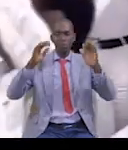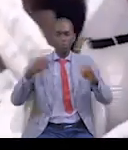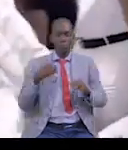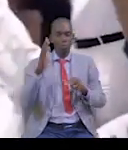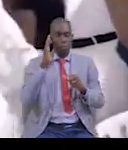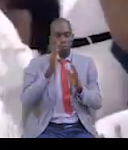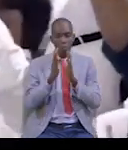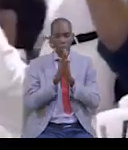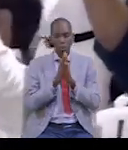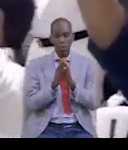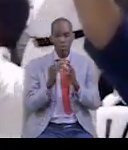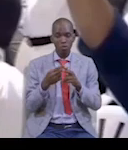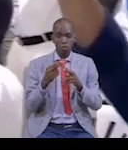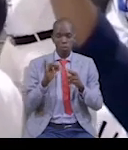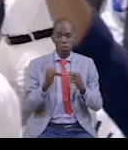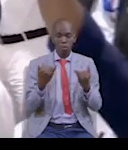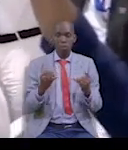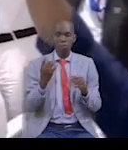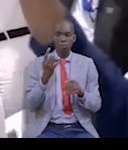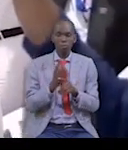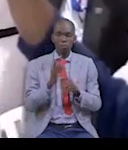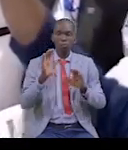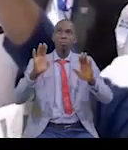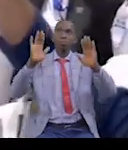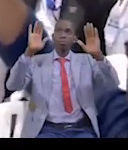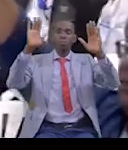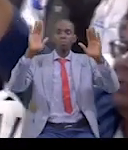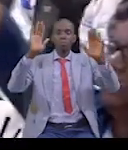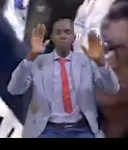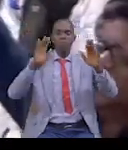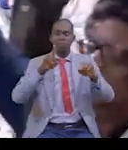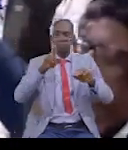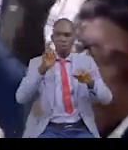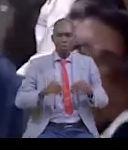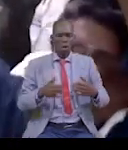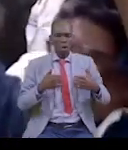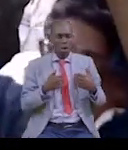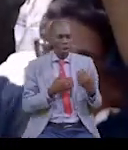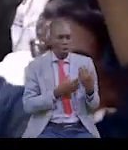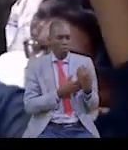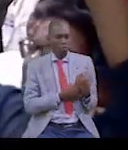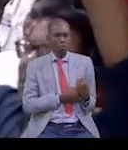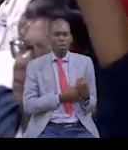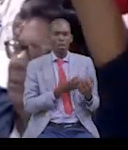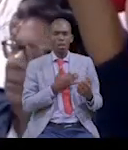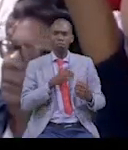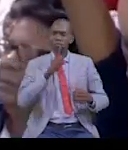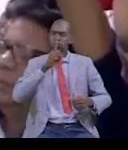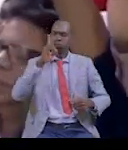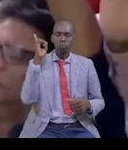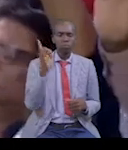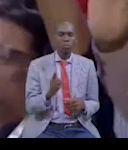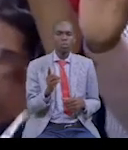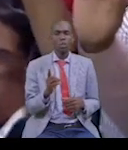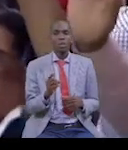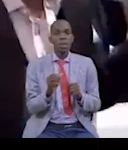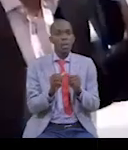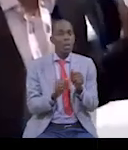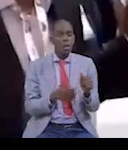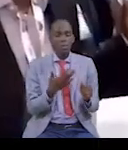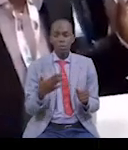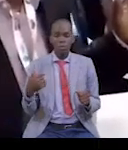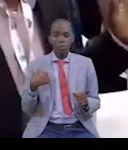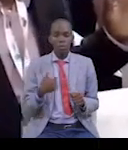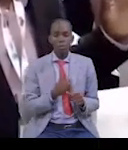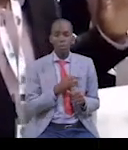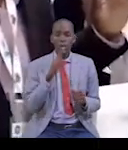pray. అలాంటి వారందరూ చేతులు చాపండి, ప్రార్థన చేద్దాం. You have confidence and assurance, నిశ్చయత మనకు అనుగ్రహిస్తారు. Everything we are praying for now,